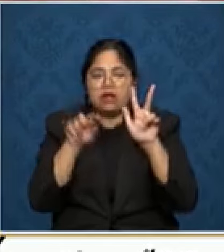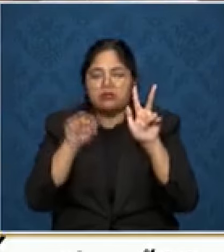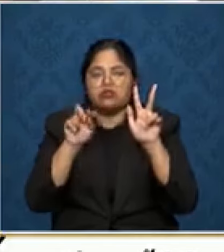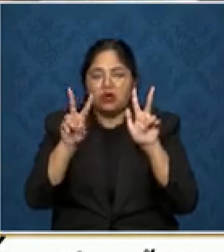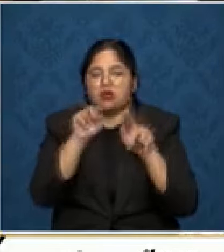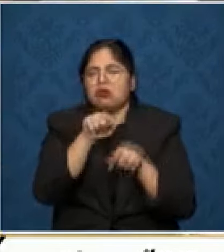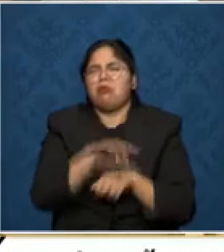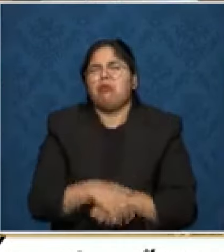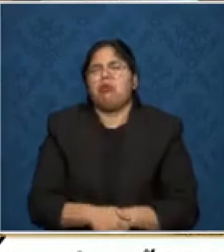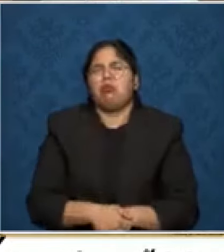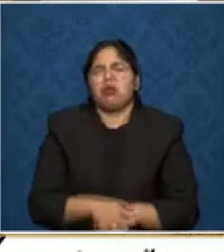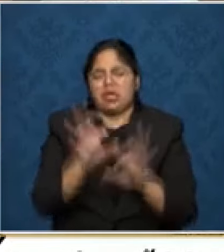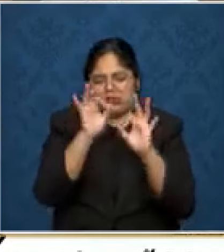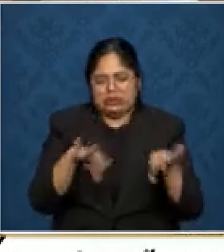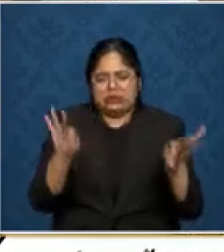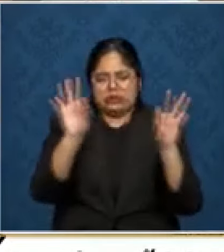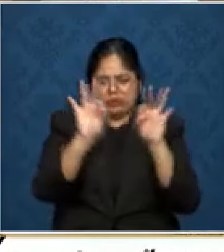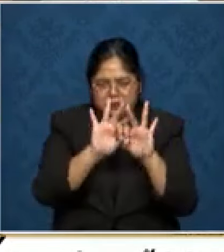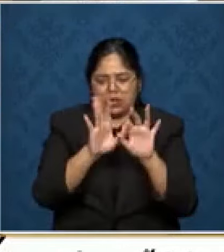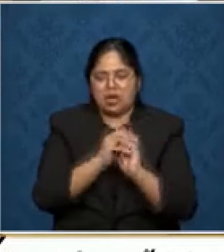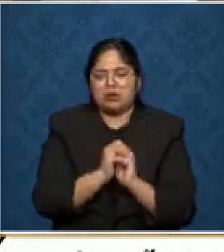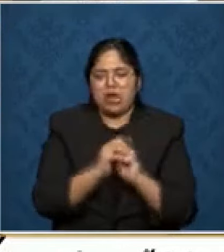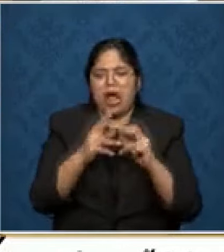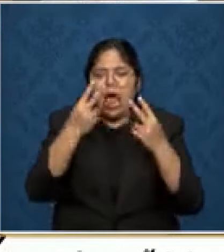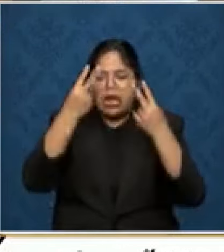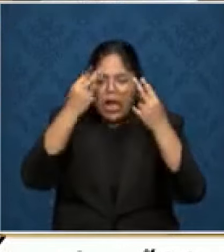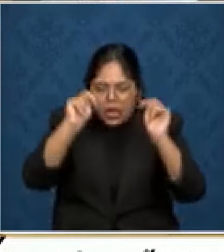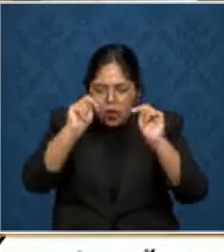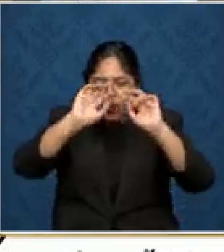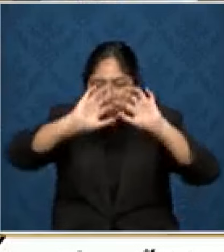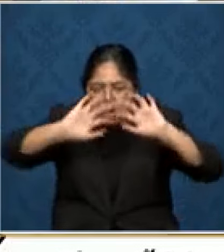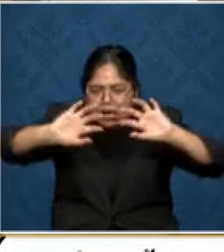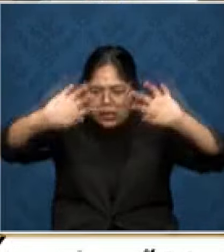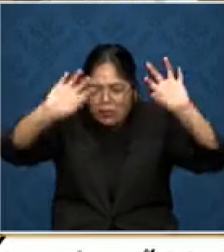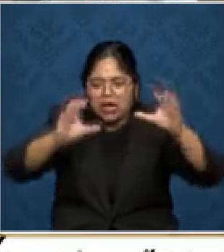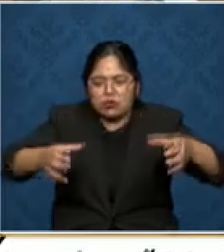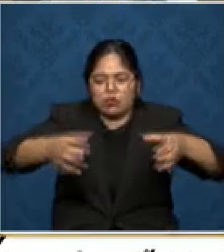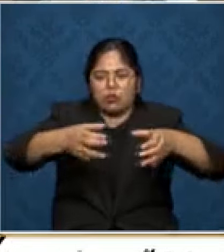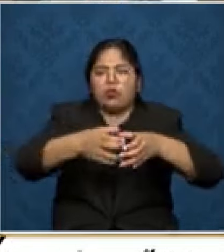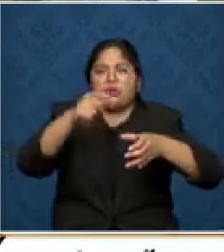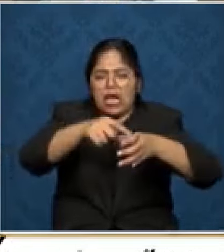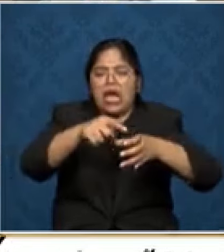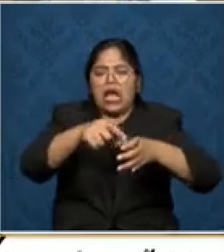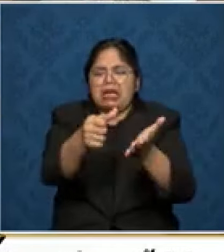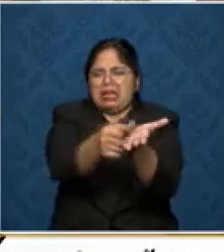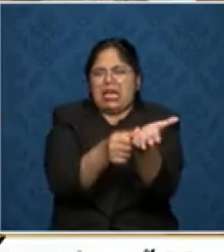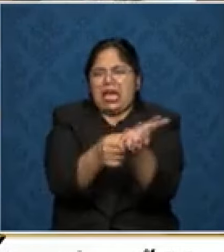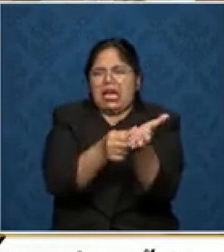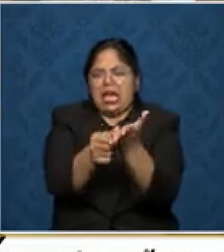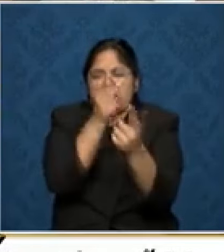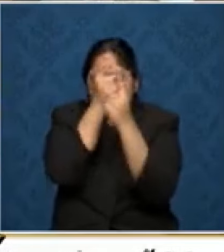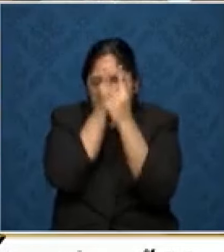ผมนำมากราบเรียนท่านนายกและรัฐบาลให้รีบแก้ให้ถูกทางโดยด่วนตามสัญญาที่หา